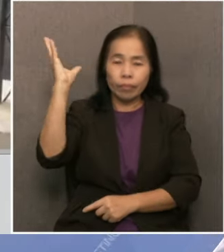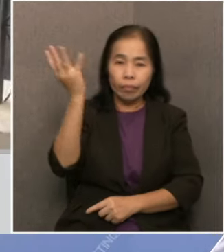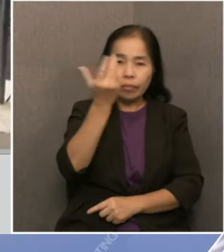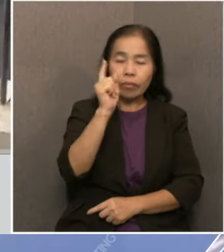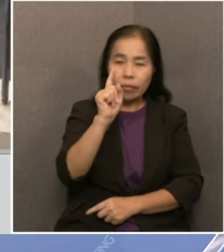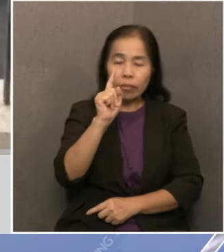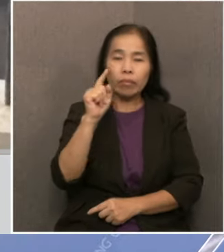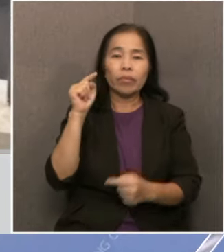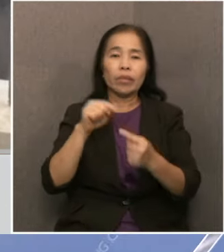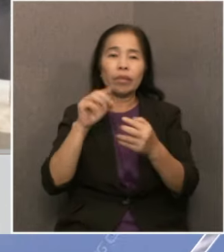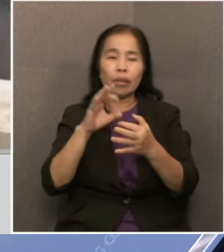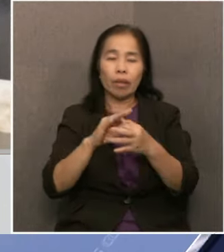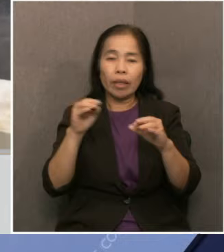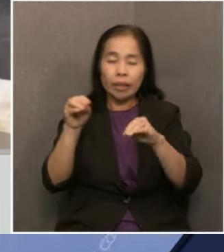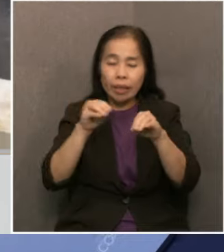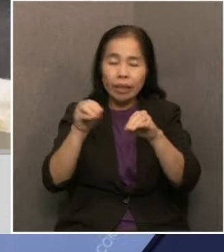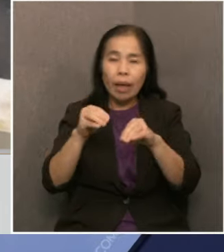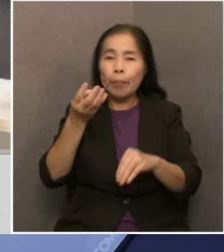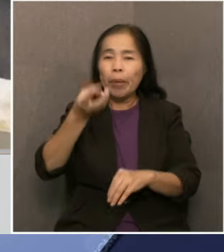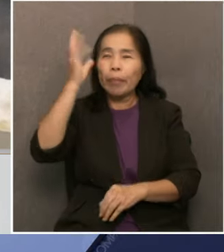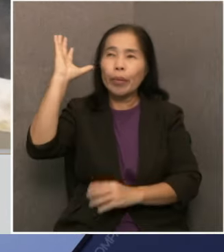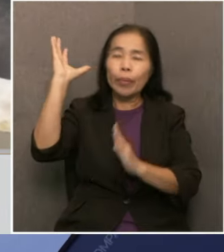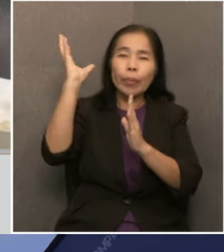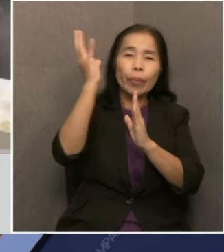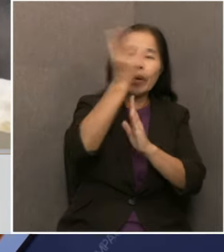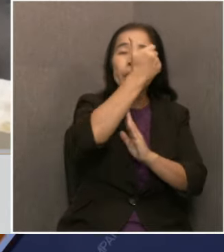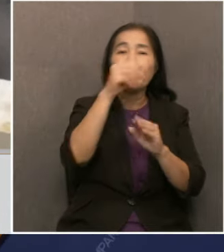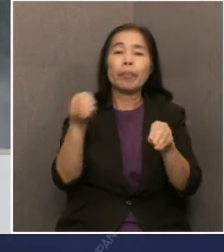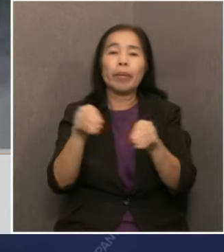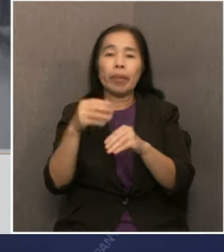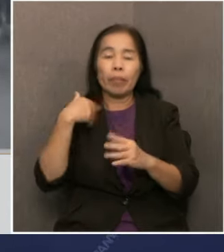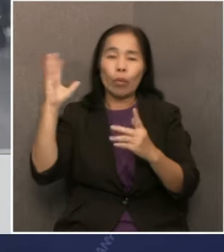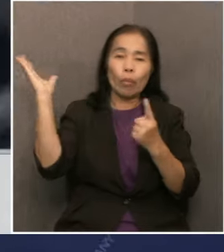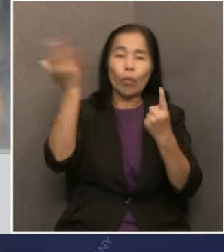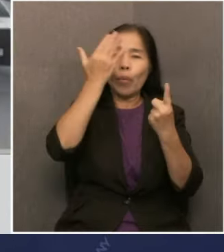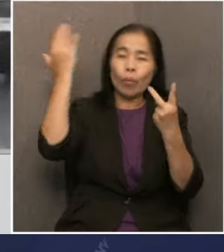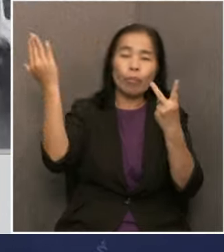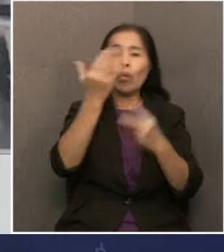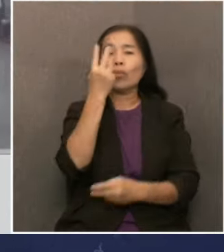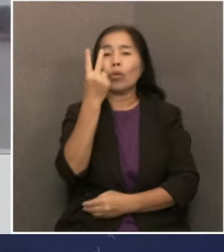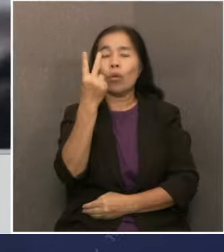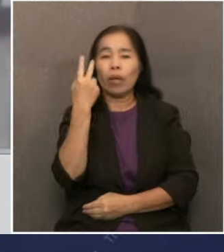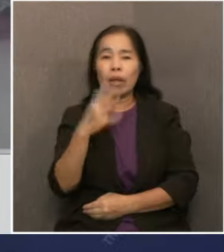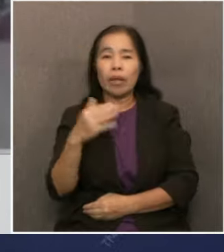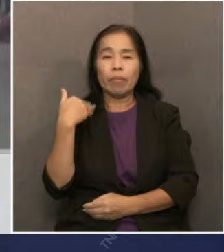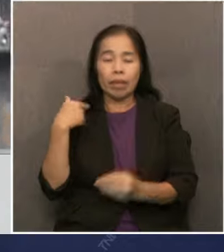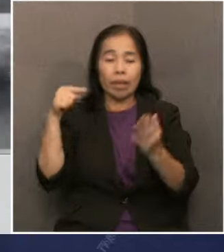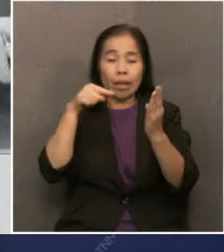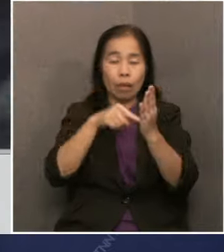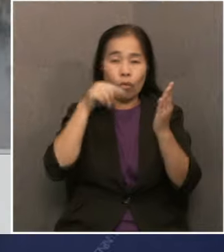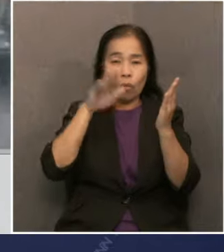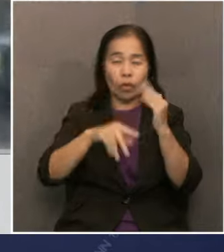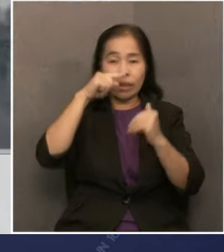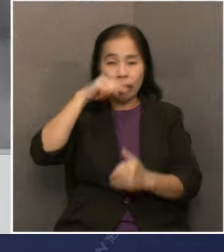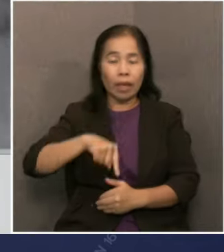เรา ซึ่งในระยะสงๆ สัปดาห์ขหน้า สองลกทกำลงเกิดอยู่นอนไม่เข้าประเทศแต่ว่